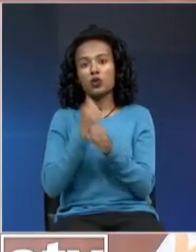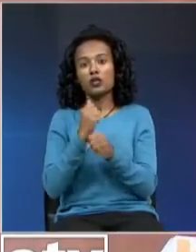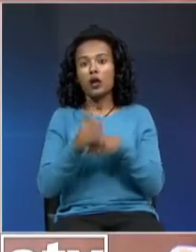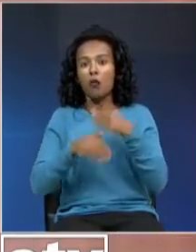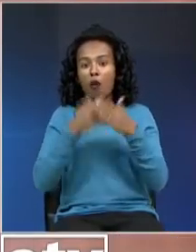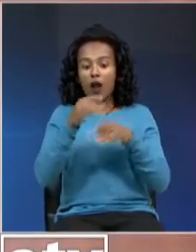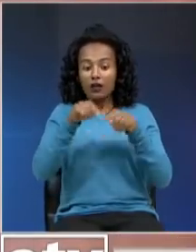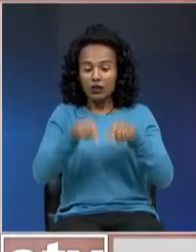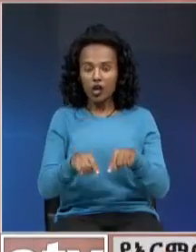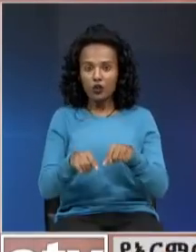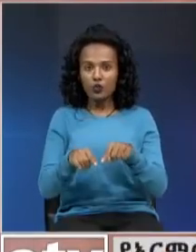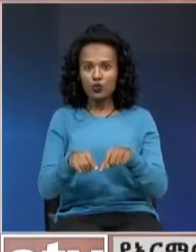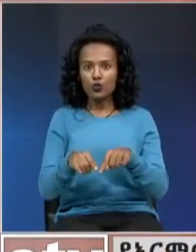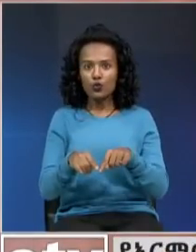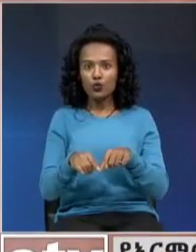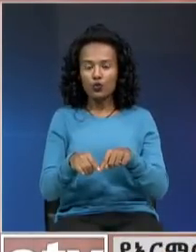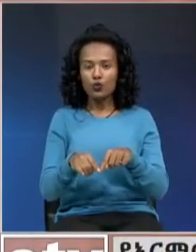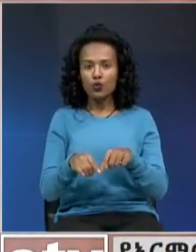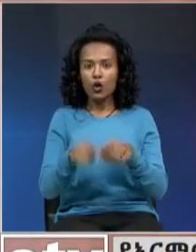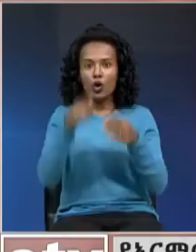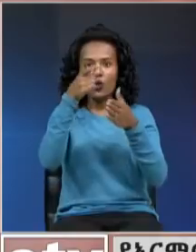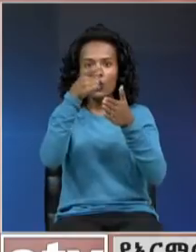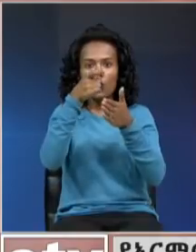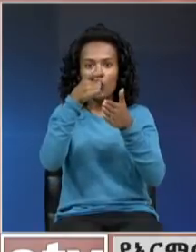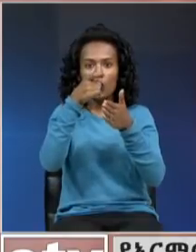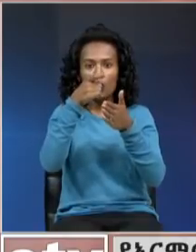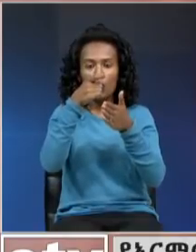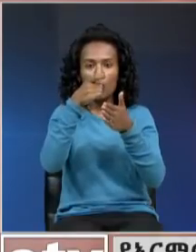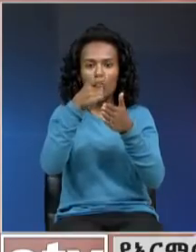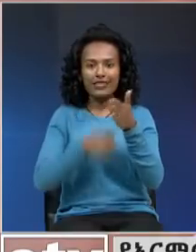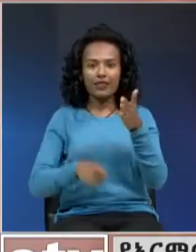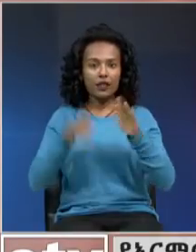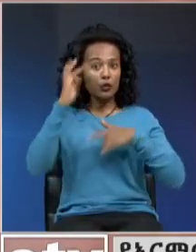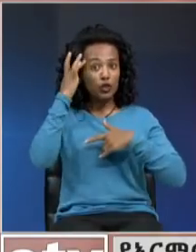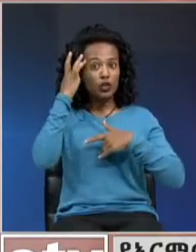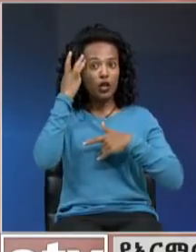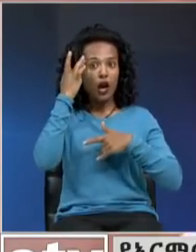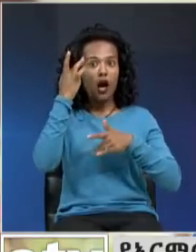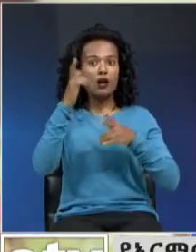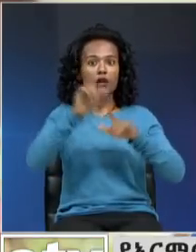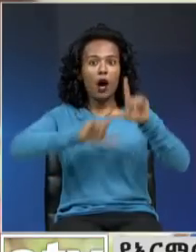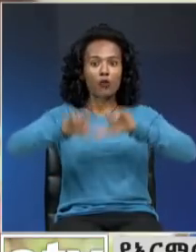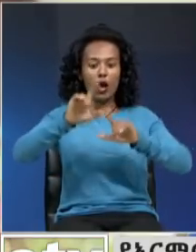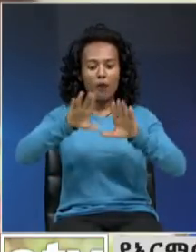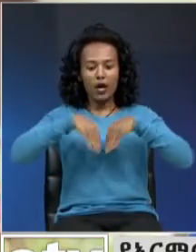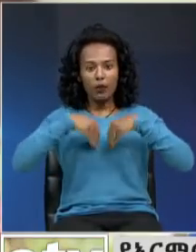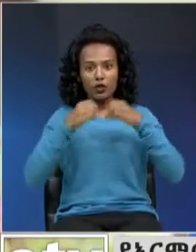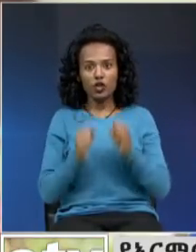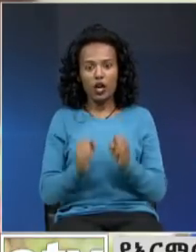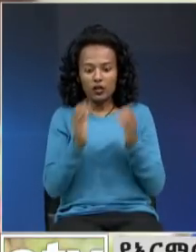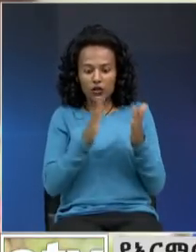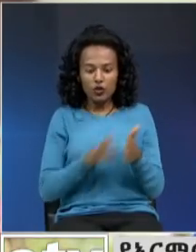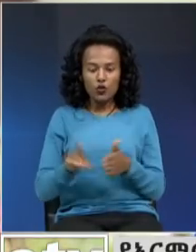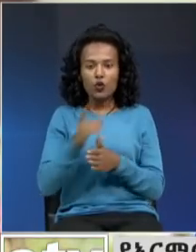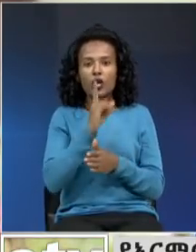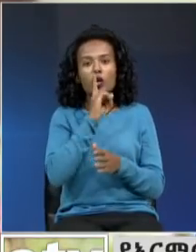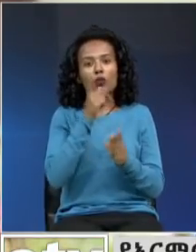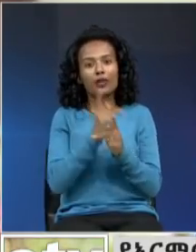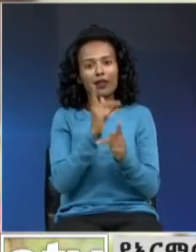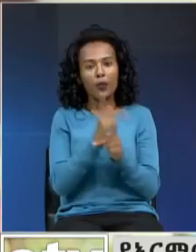በኋላ ዛሬውኑ ውጤት የበሽተኛ ናሙና መቀበል እንችላለን። ዝግጁ ሆነን ነው የምንጠብቀው።